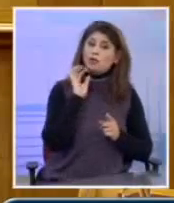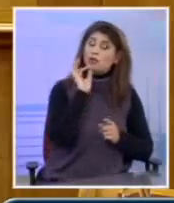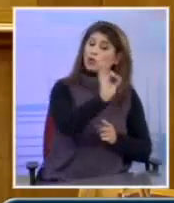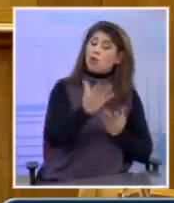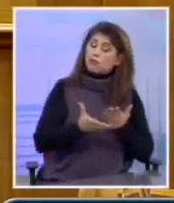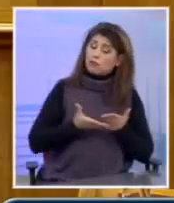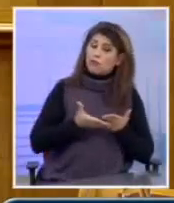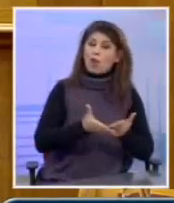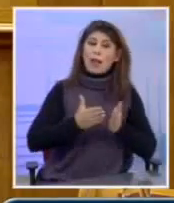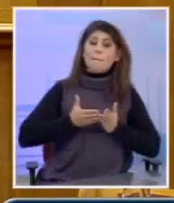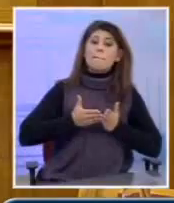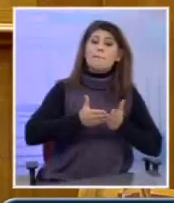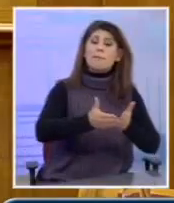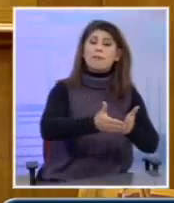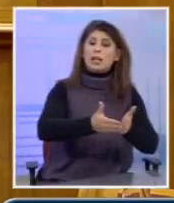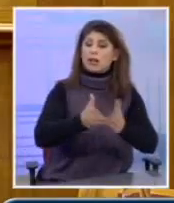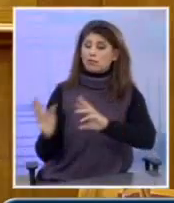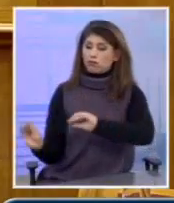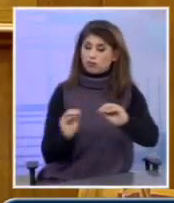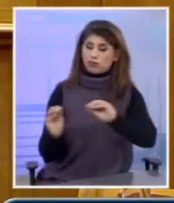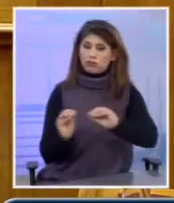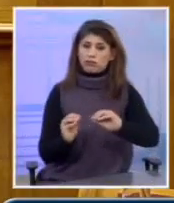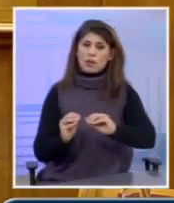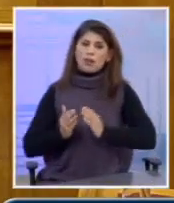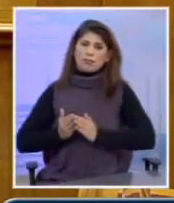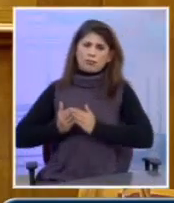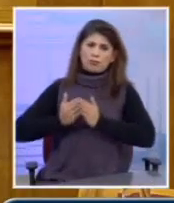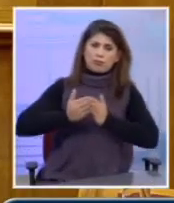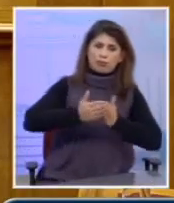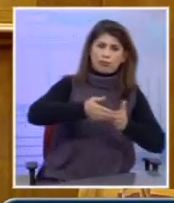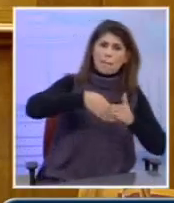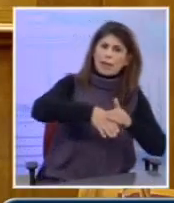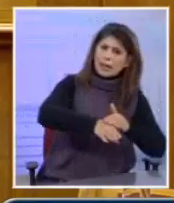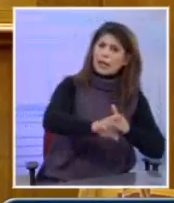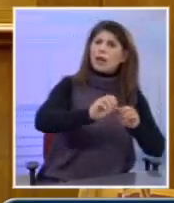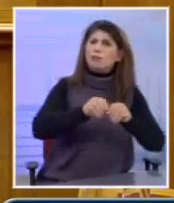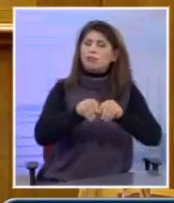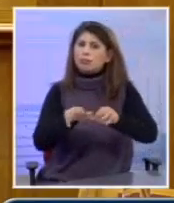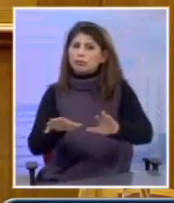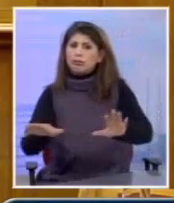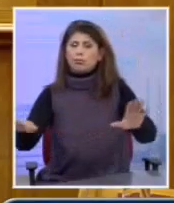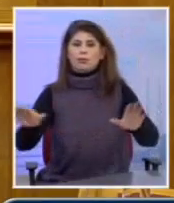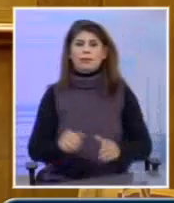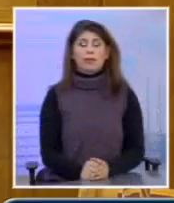να μπορούν να μεταφέρονται στην ενδοχώρα. Αυτά λοιπόν είναι τα κέντρα προσωρινής,